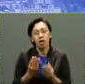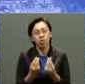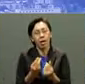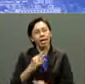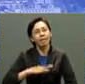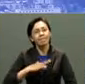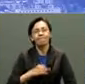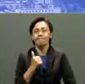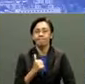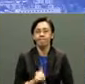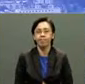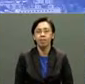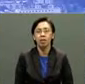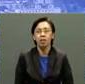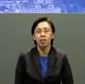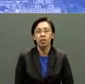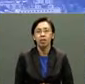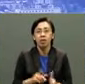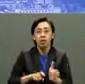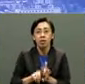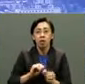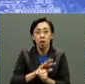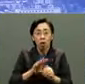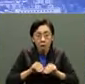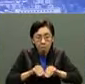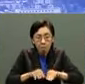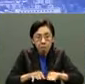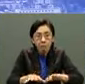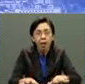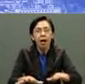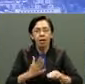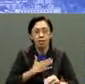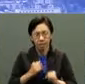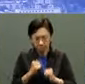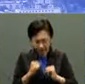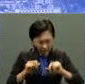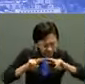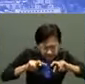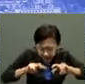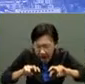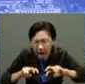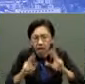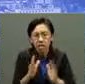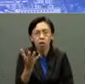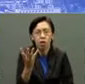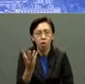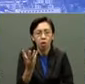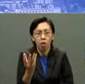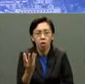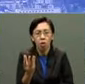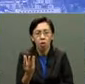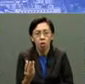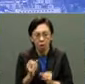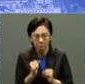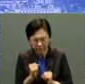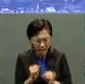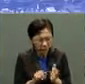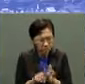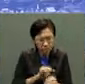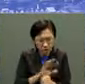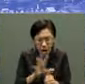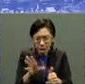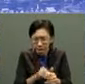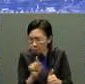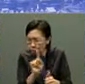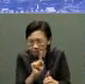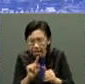ก็เรียกว่ายังมีการระบาดอยู่แต่พวกเราก็พยายามที่จะหาถึงแม้จะน้อยลงก็พยายามที่จะหาเคสให้เจอนะครับใ